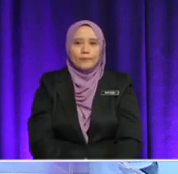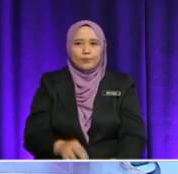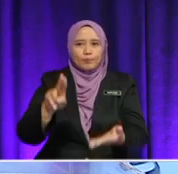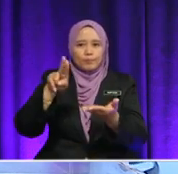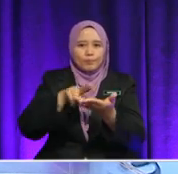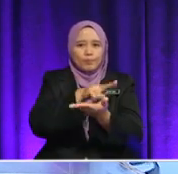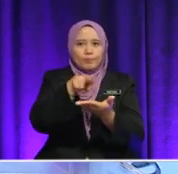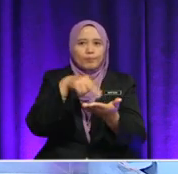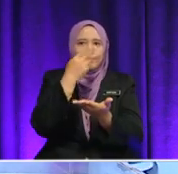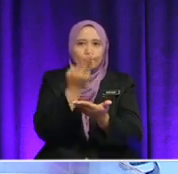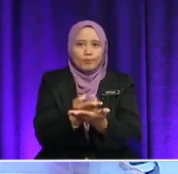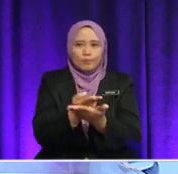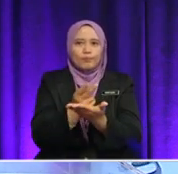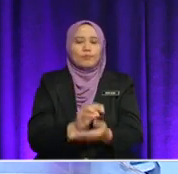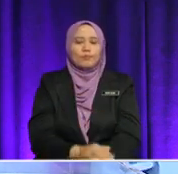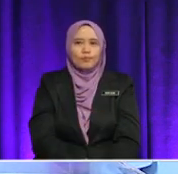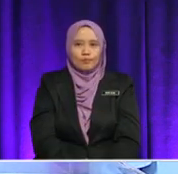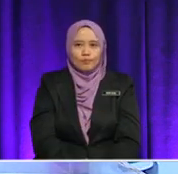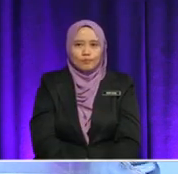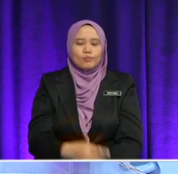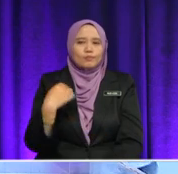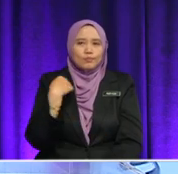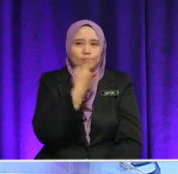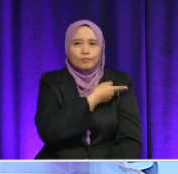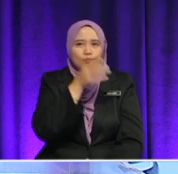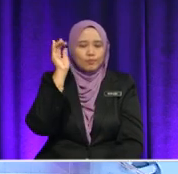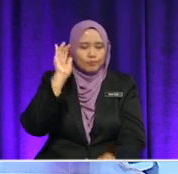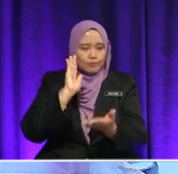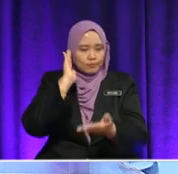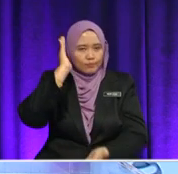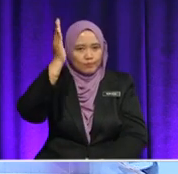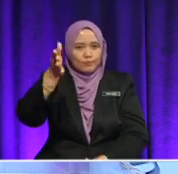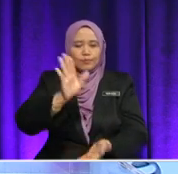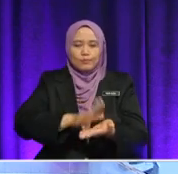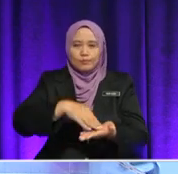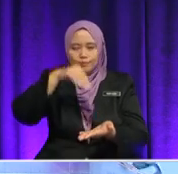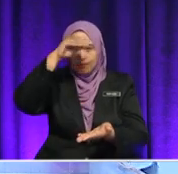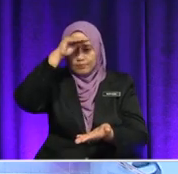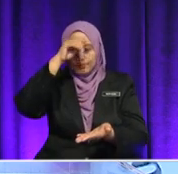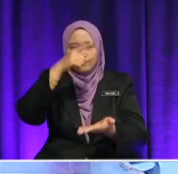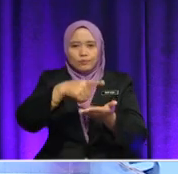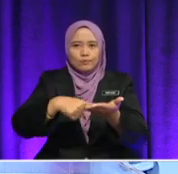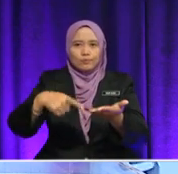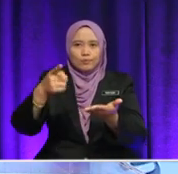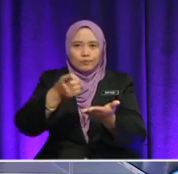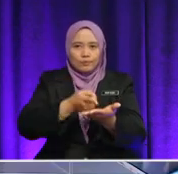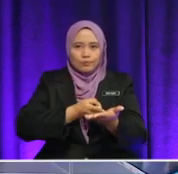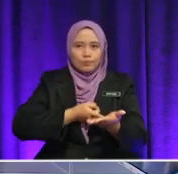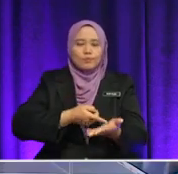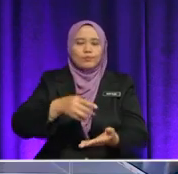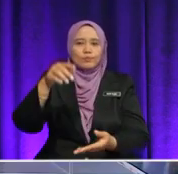pertama lah yang kita akan belajar di dalam mata pelajaran Sejarah Kali ini jadi kelas kita bersama dengan